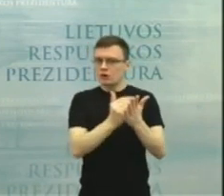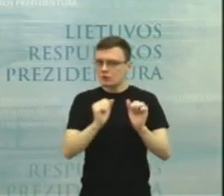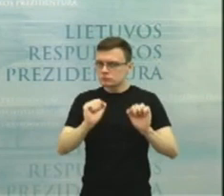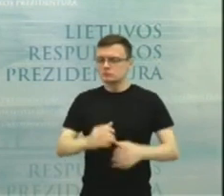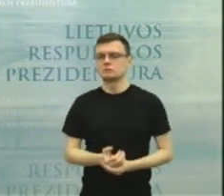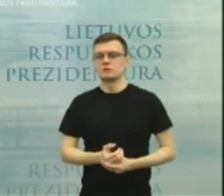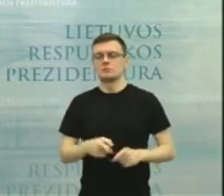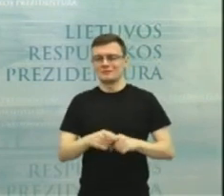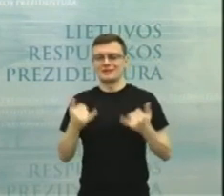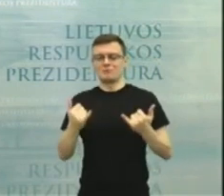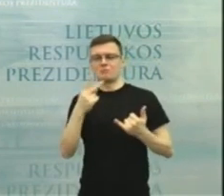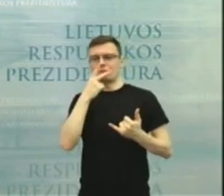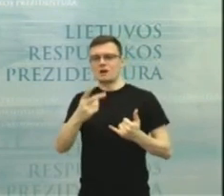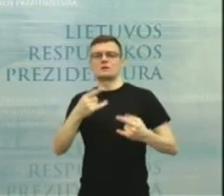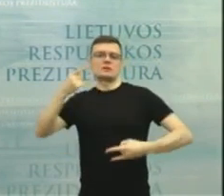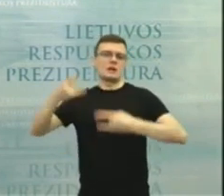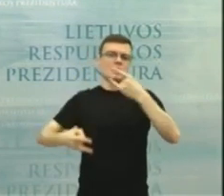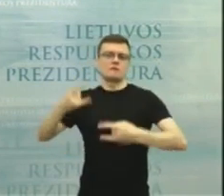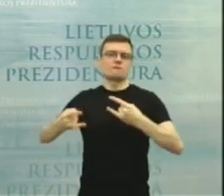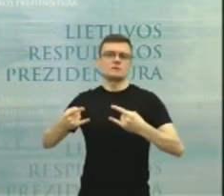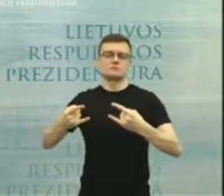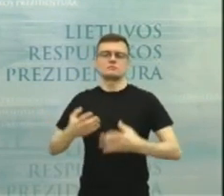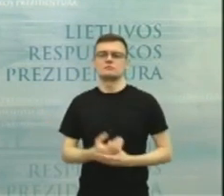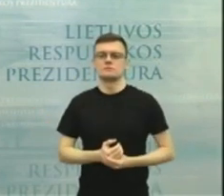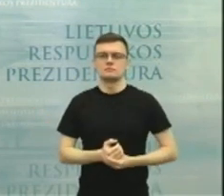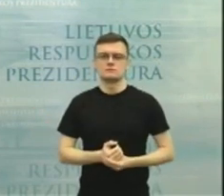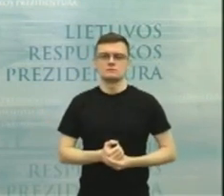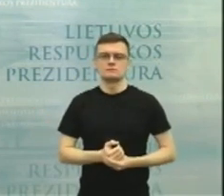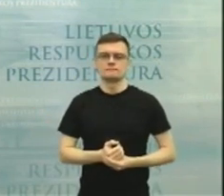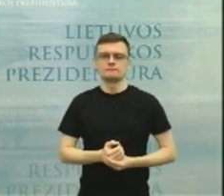plačiai matote televizijoje. Mes norime vis dėlto